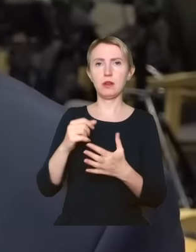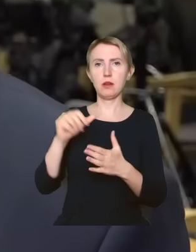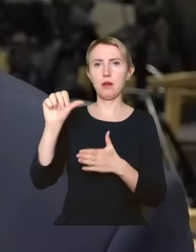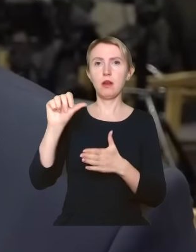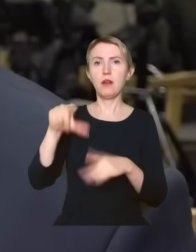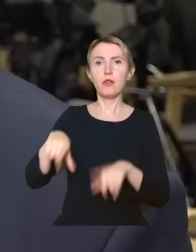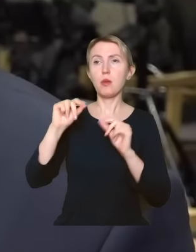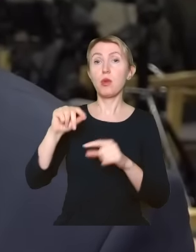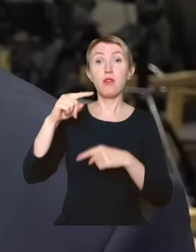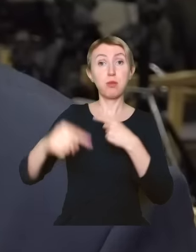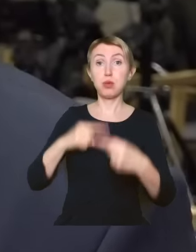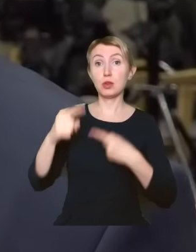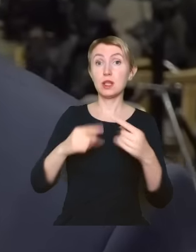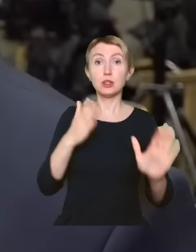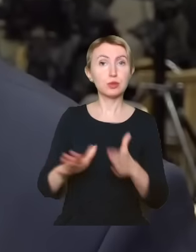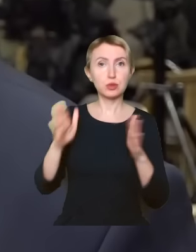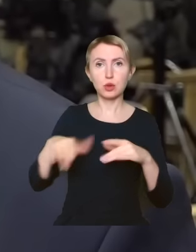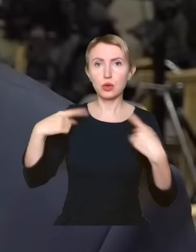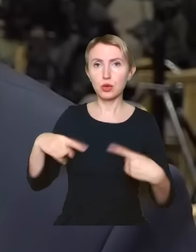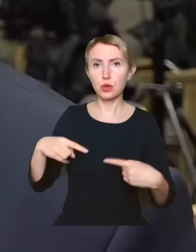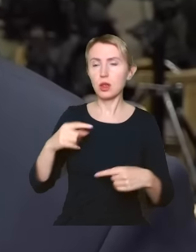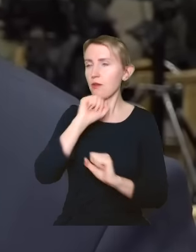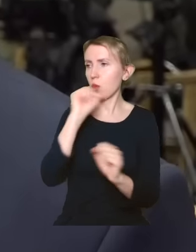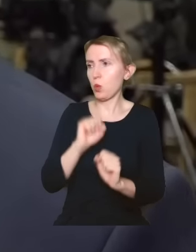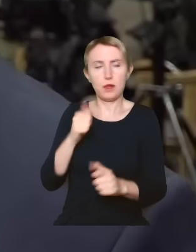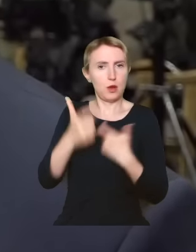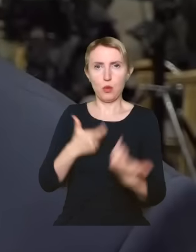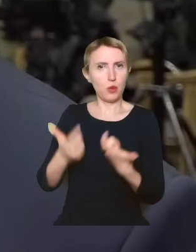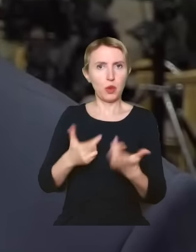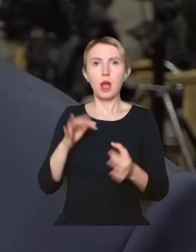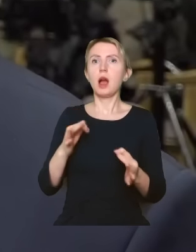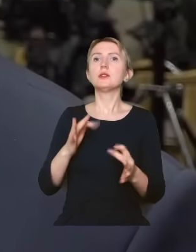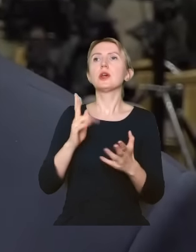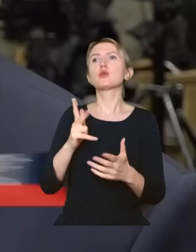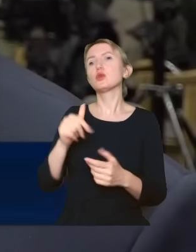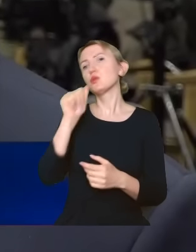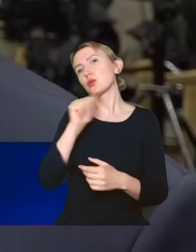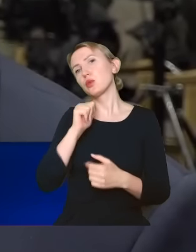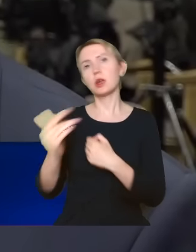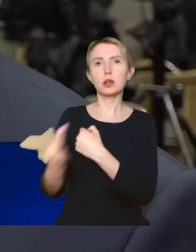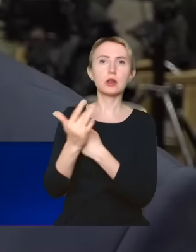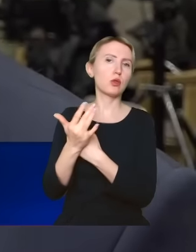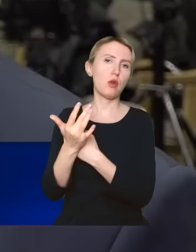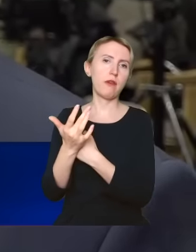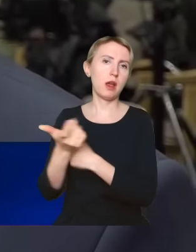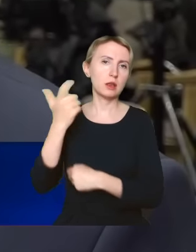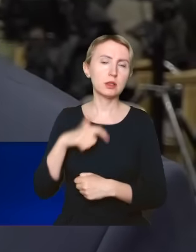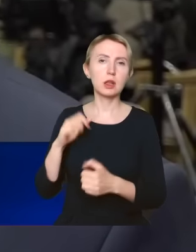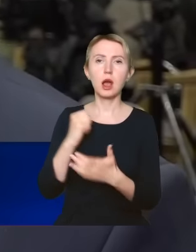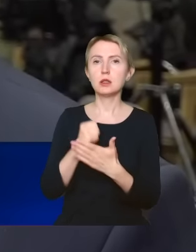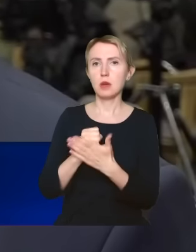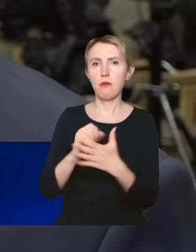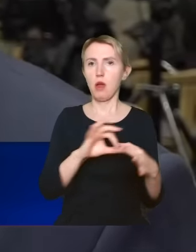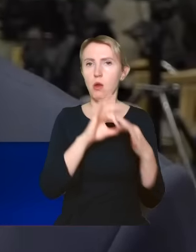w ogóle w procesie ich przygotowania, bo tak było, ja się tym zupełnie nie zajmowałem. Dzisiaj ktoś mi próbuje stawiać zarzut, że ta sprawa ma dotyczyć